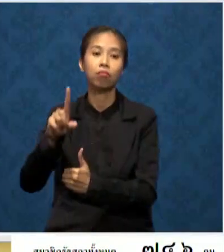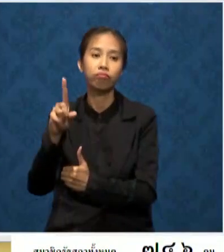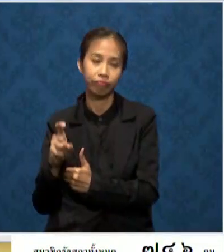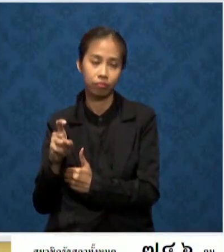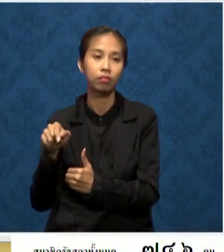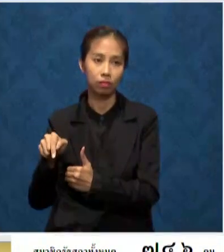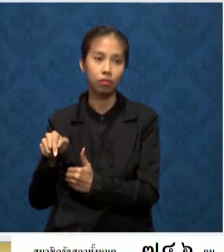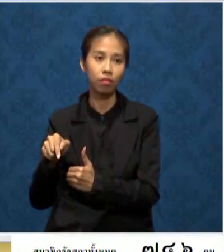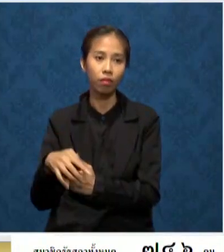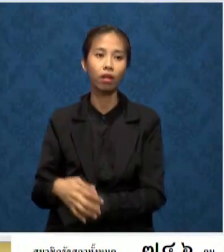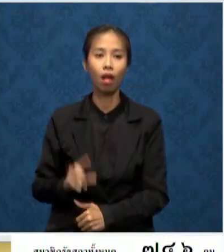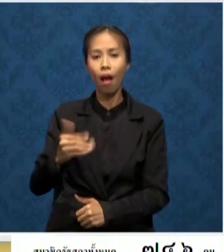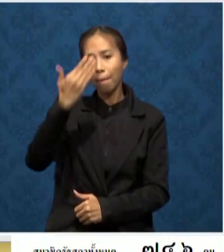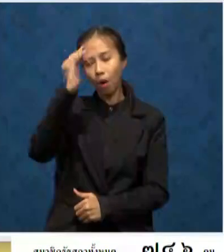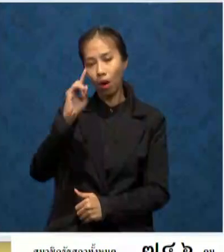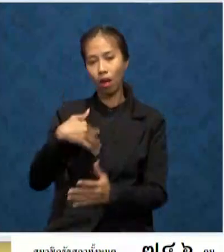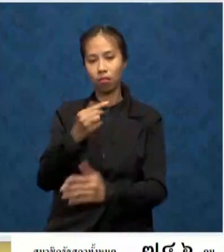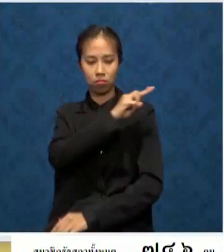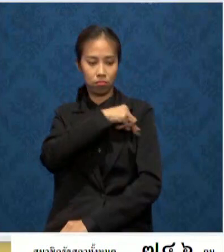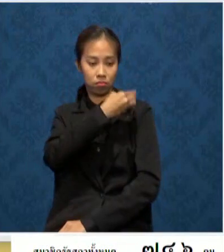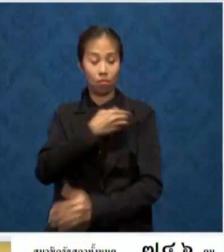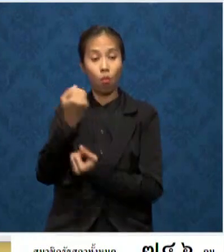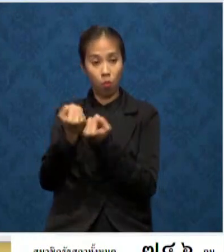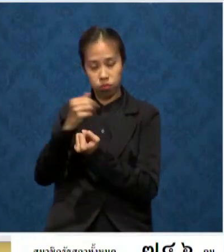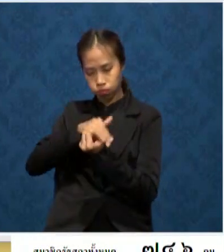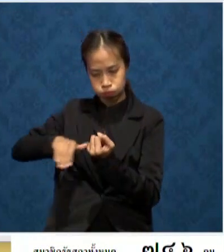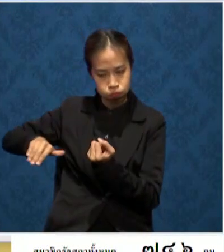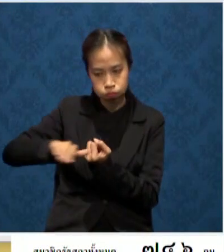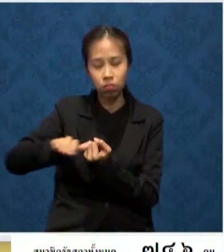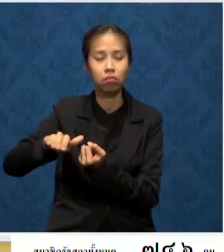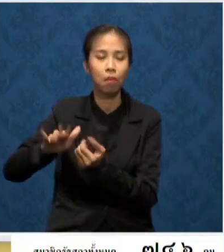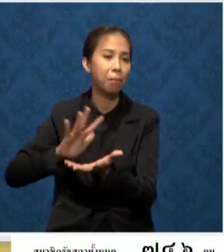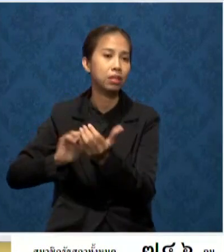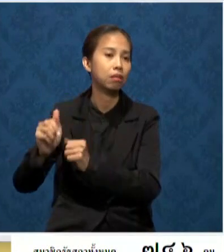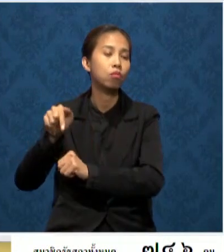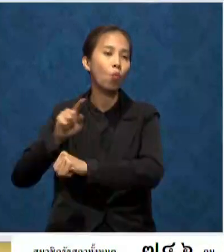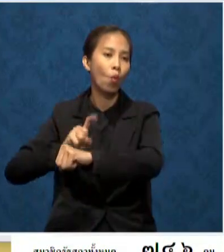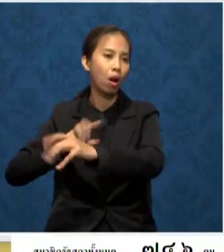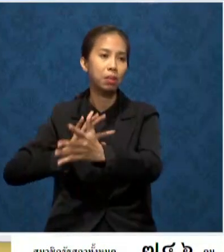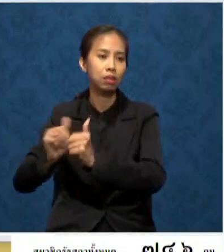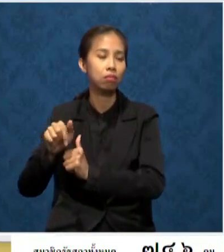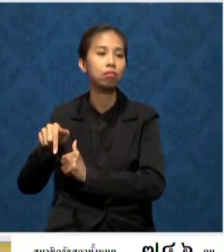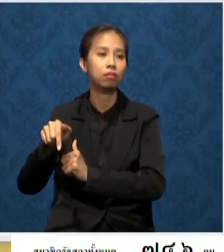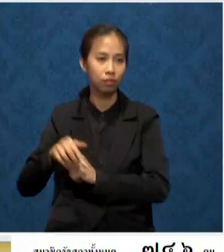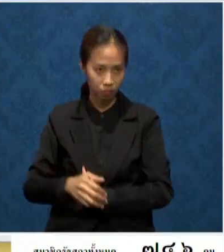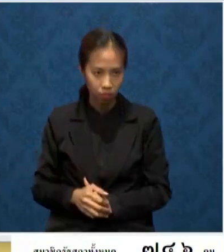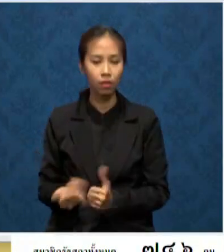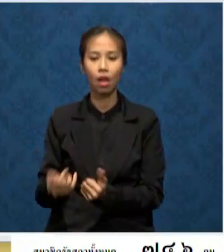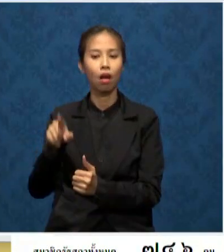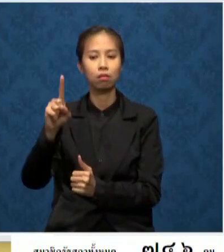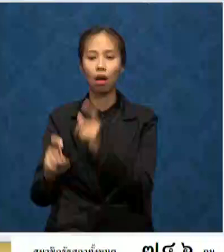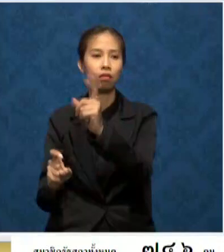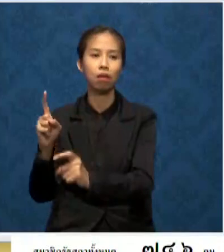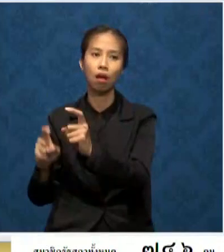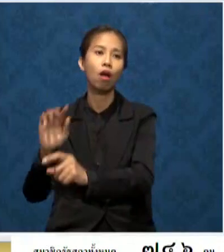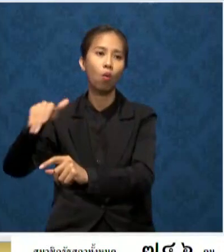ควร ก่อนหนวยปฏิบาทการจะไปถึงน่ะจุดเกิดเหตุ ต้เสียชวตไปก